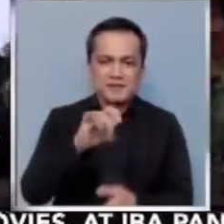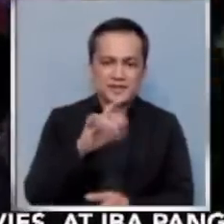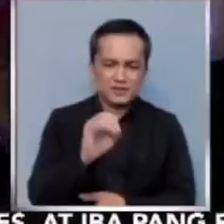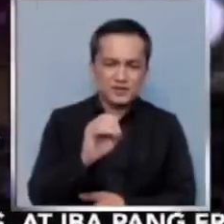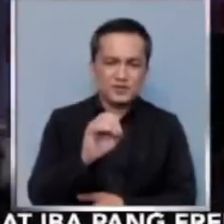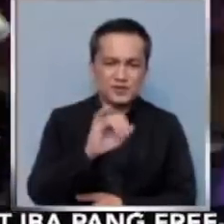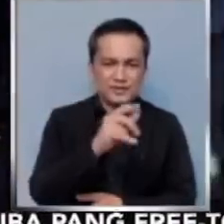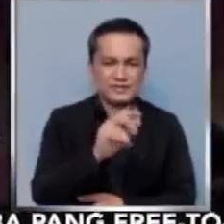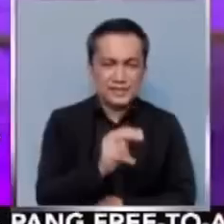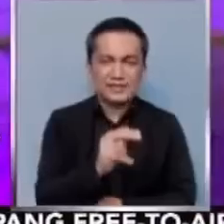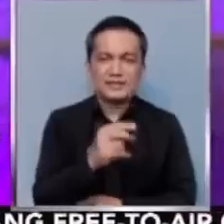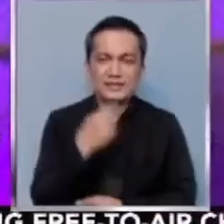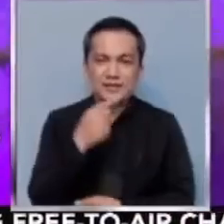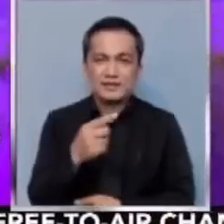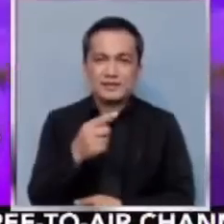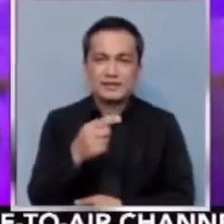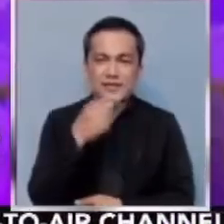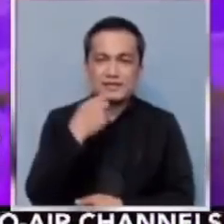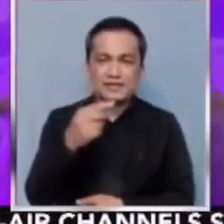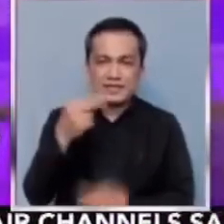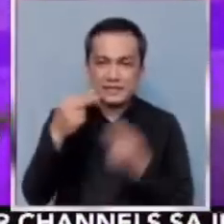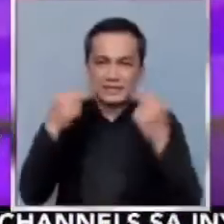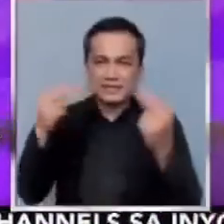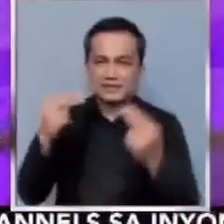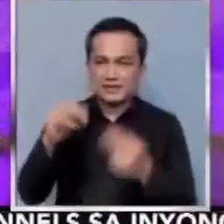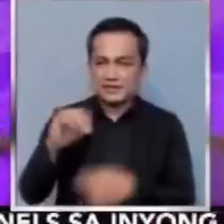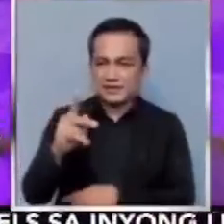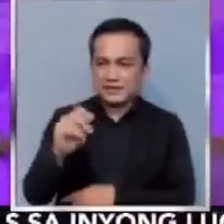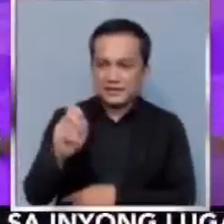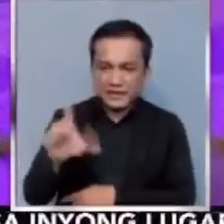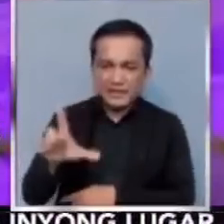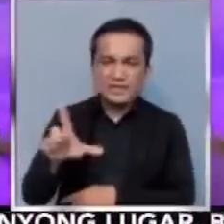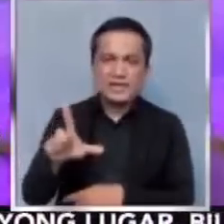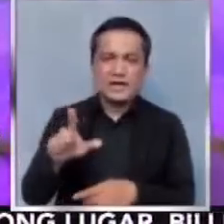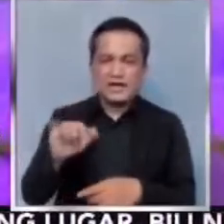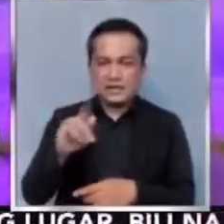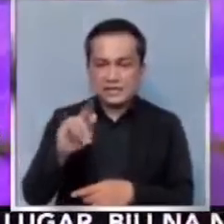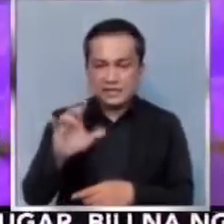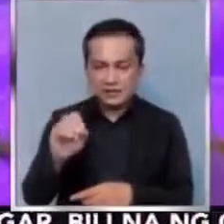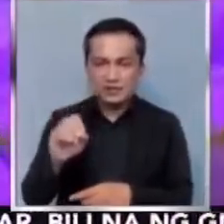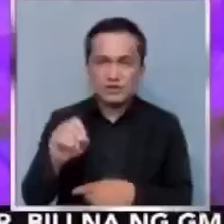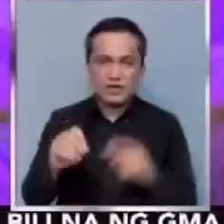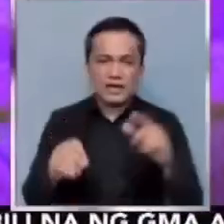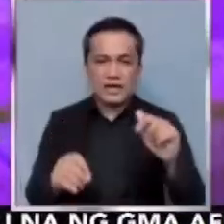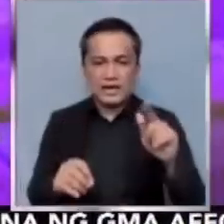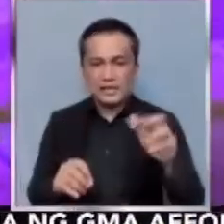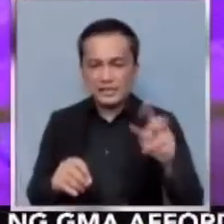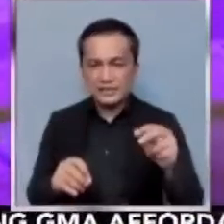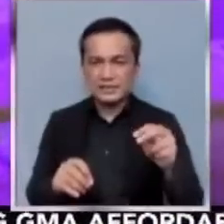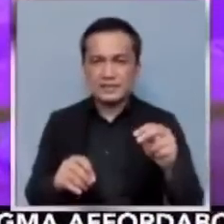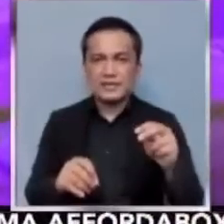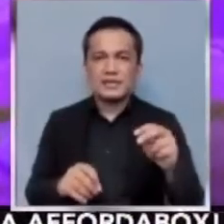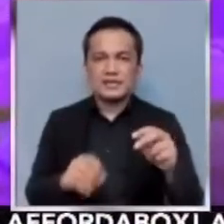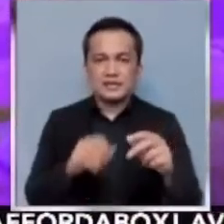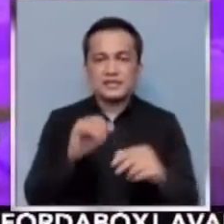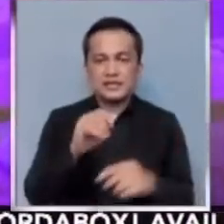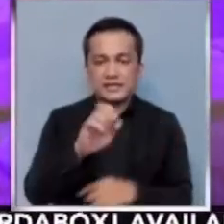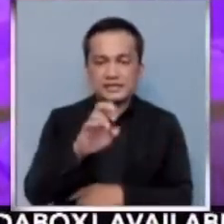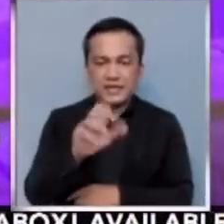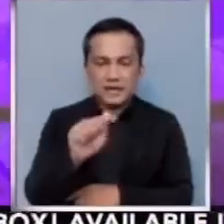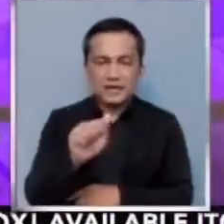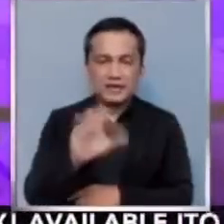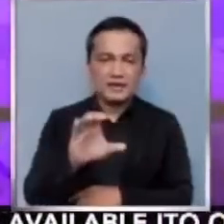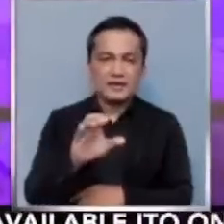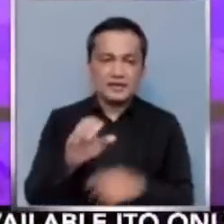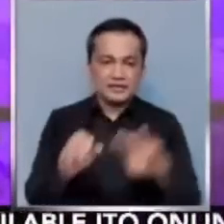Team Heroes, binubuo ni Nakai Oliva at Jello Sablan ng Arellano Chiefs, Allen Liwag at Ralph Robin ng AYAC Generals, JL De Los Santos at Marwin